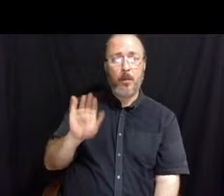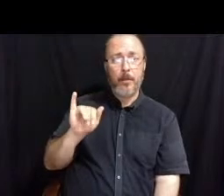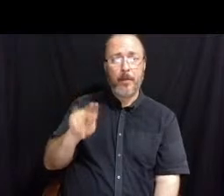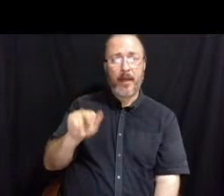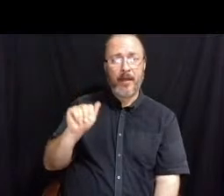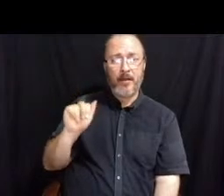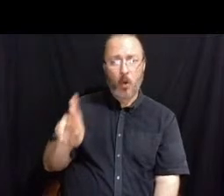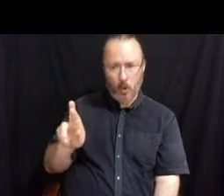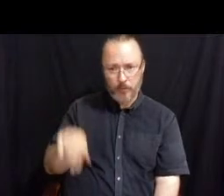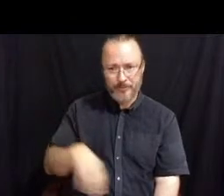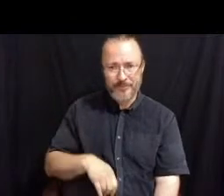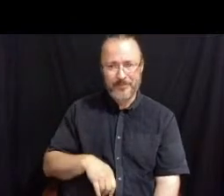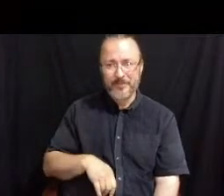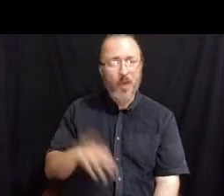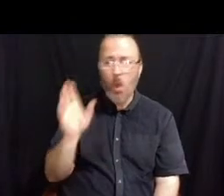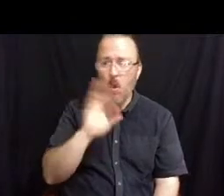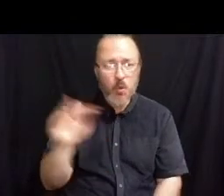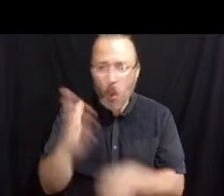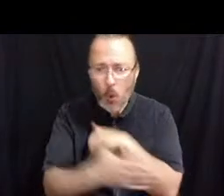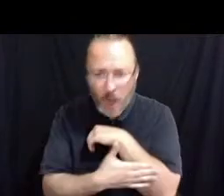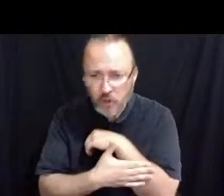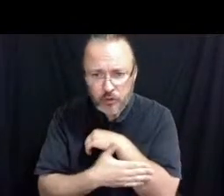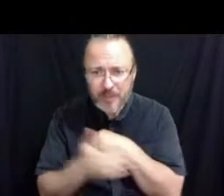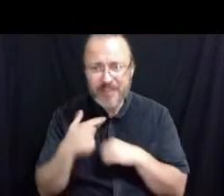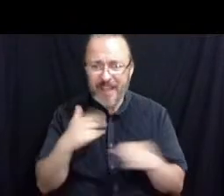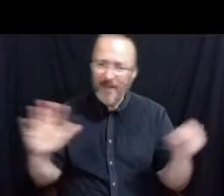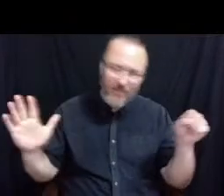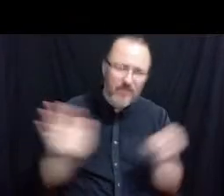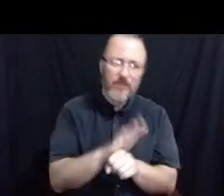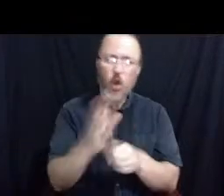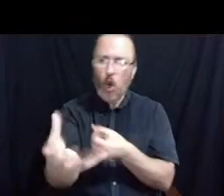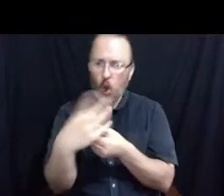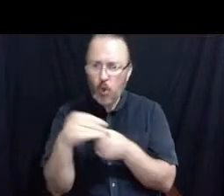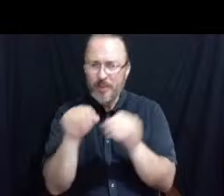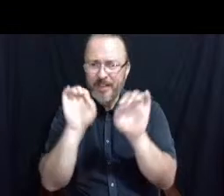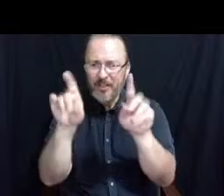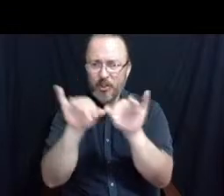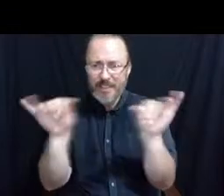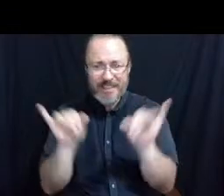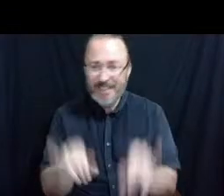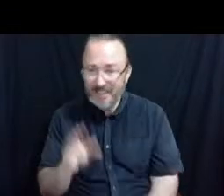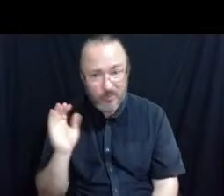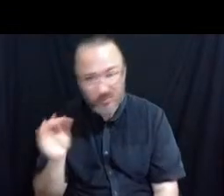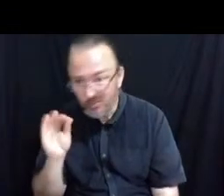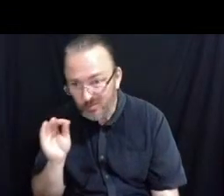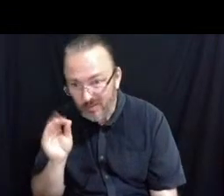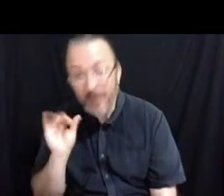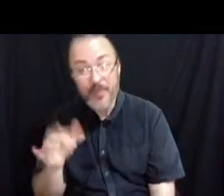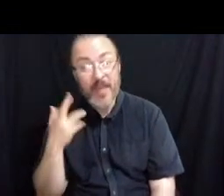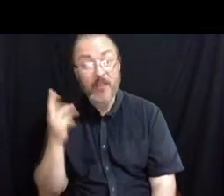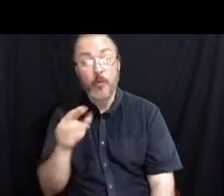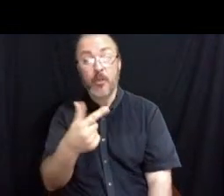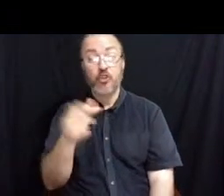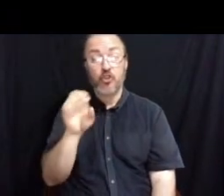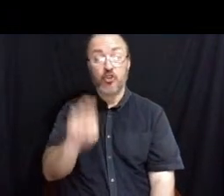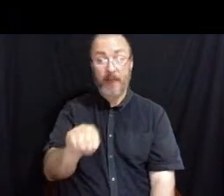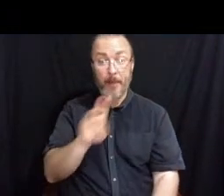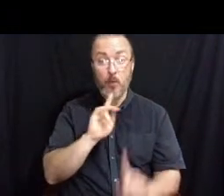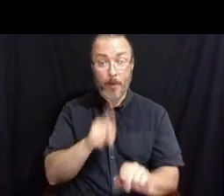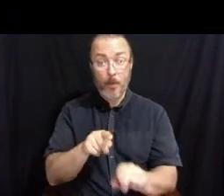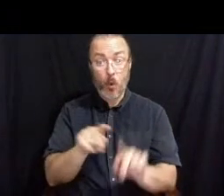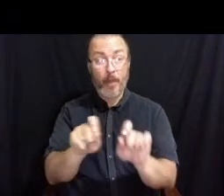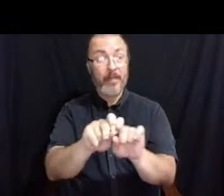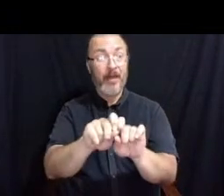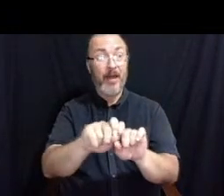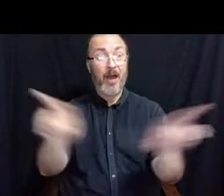Aucun pays du monde n'a atteint un système d'éducation complètement inclusif. C'est pour cela que le rapport Angel a lancé un sondage pour que